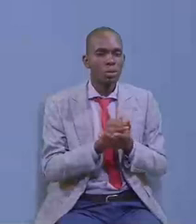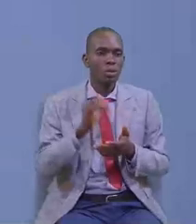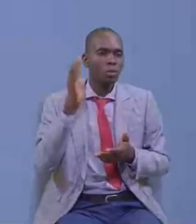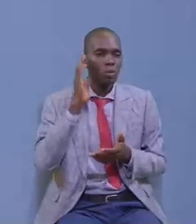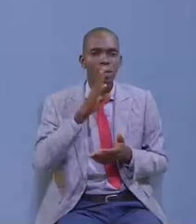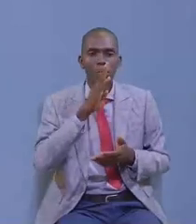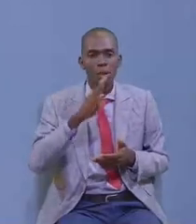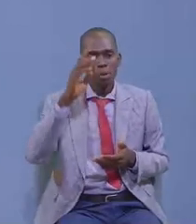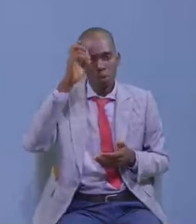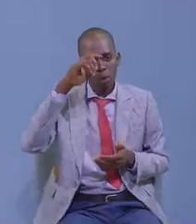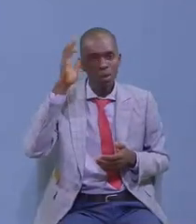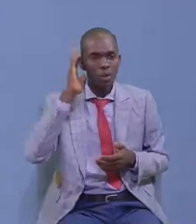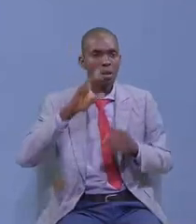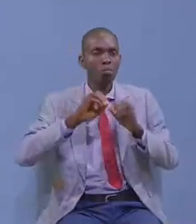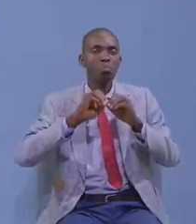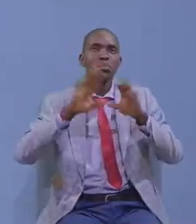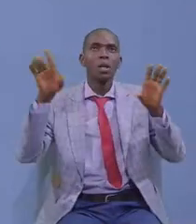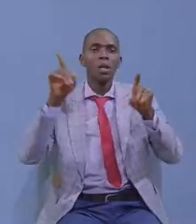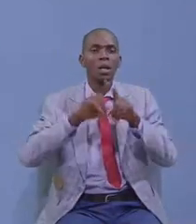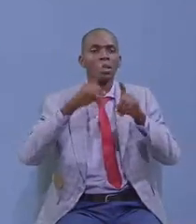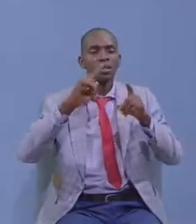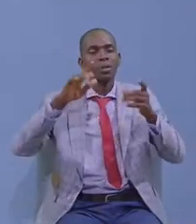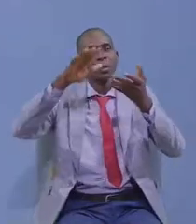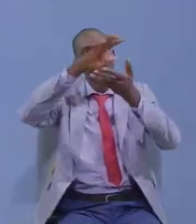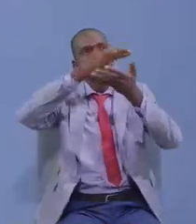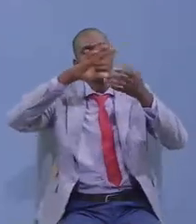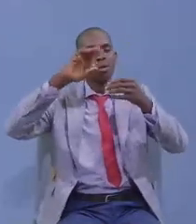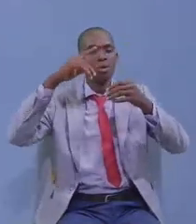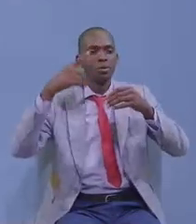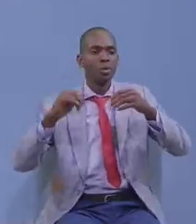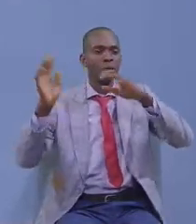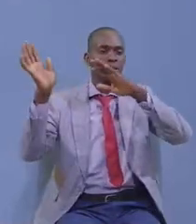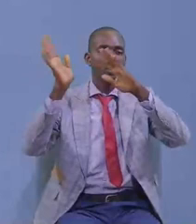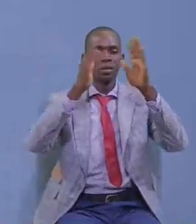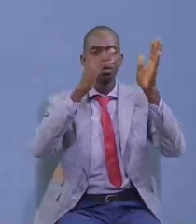Ceux qui auront été intelligents brilleront comme la splendeur du ciel.